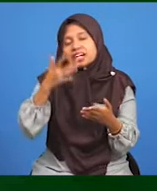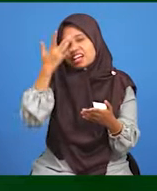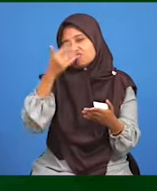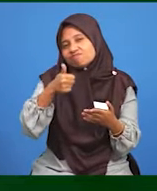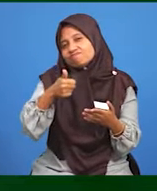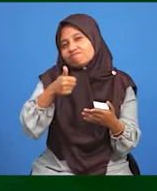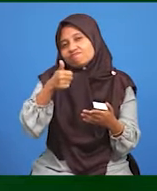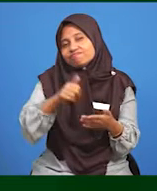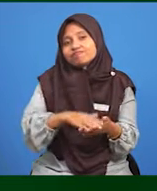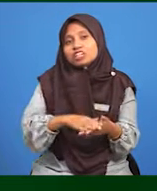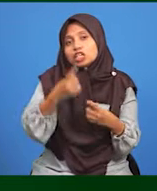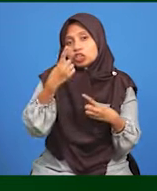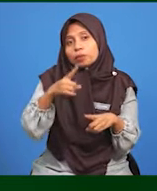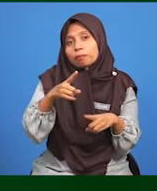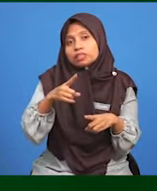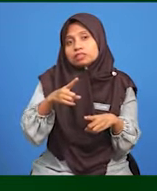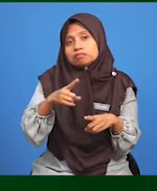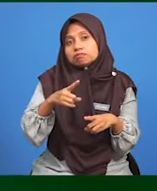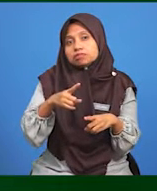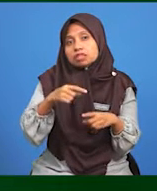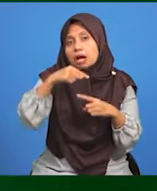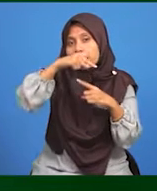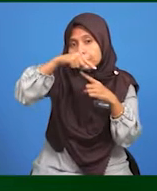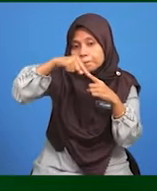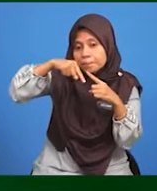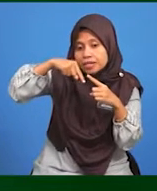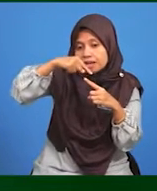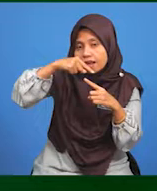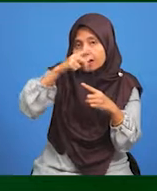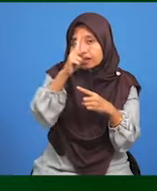Hai pandai jawabannya Bilakah